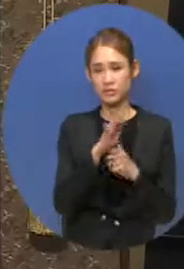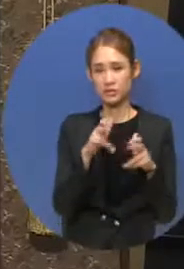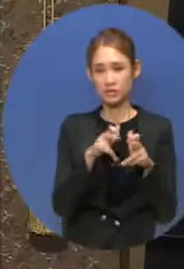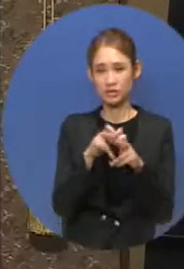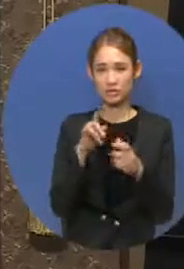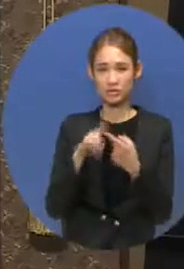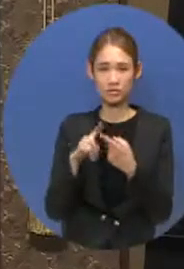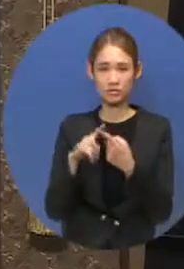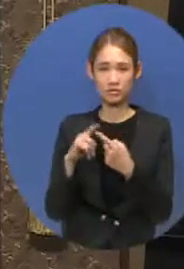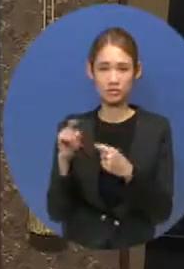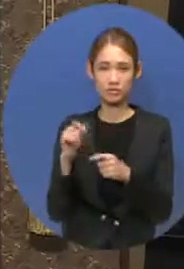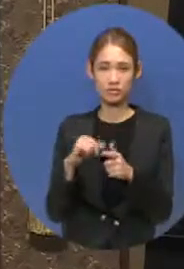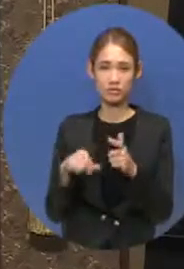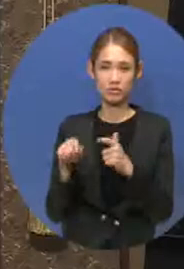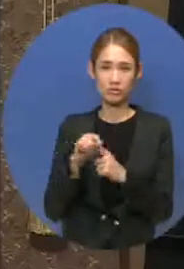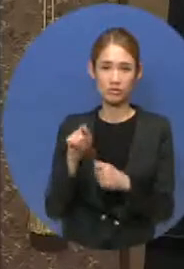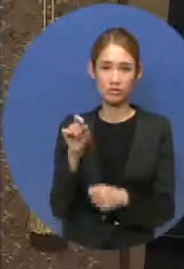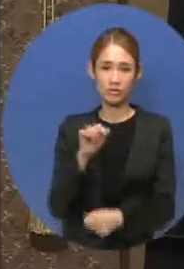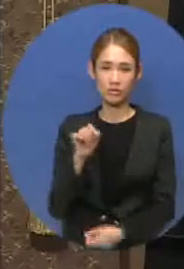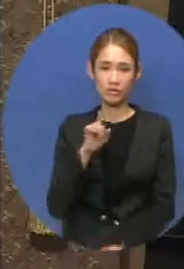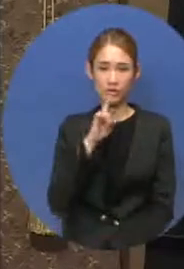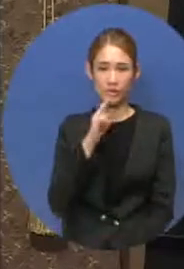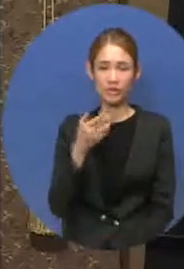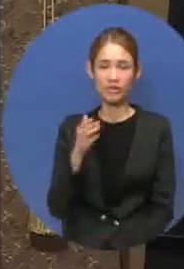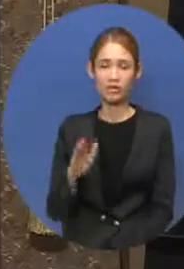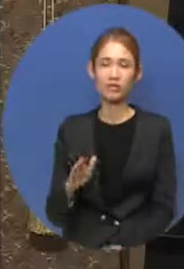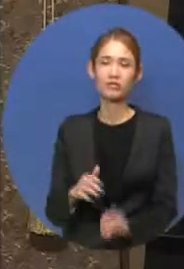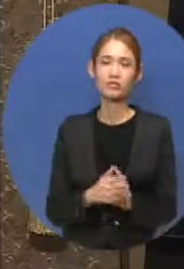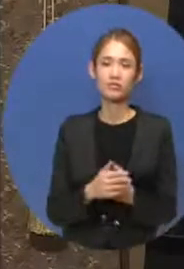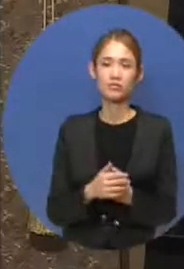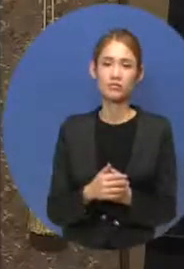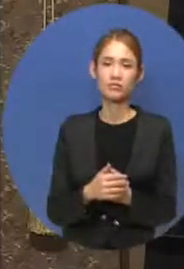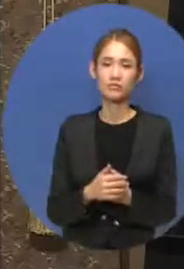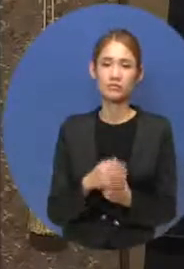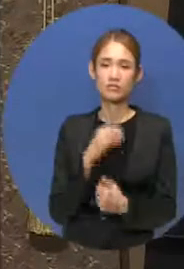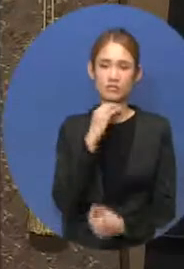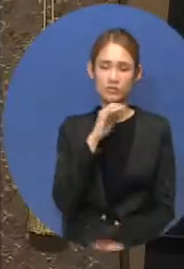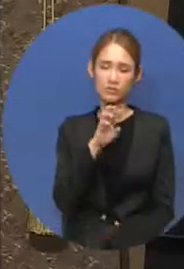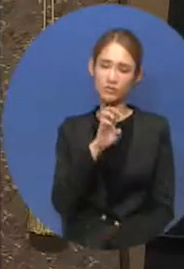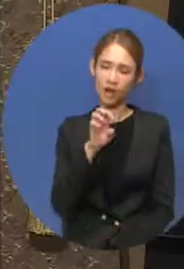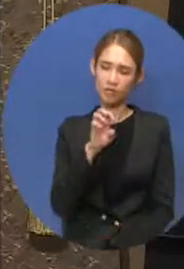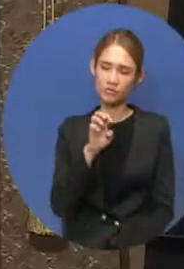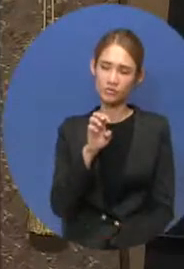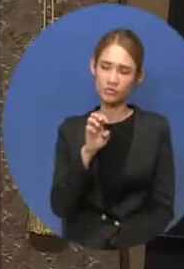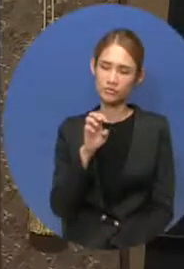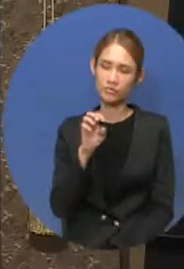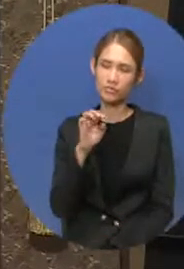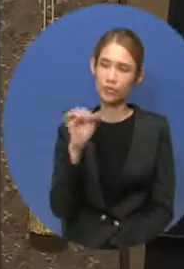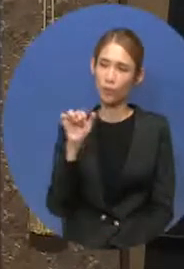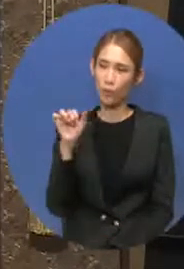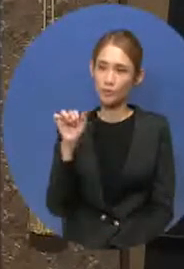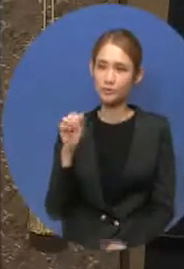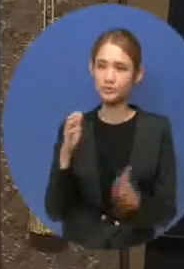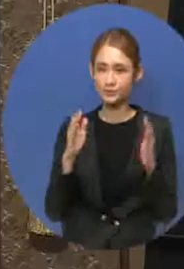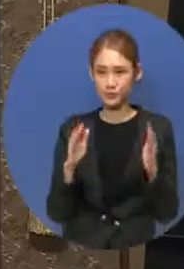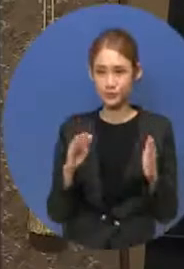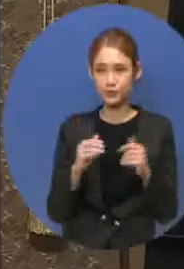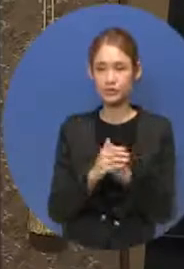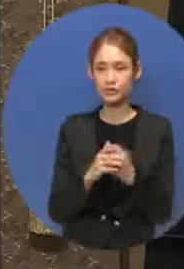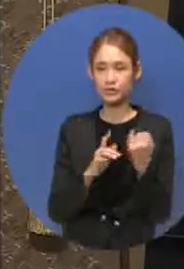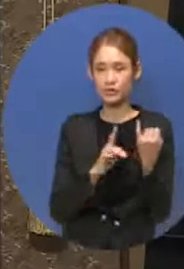비장애인들에 비해서는 조금씩 빠르다고 이야기는 하시지만 그래도 40대, 늦으면 50대